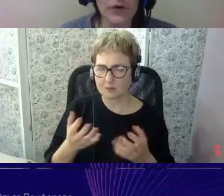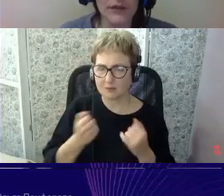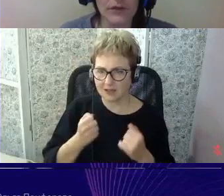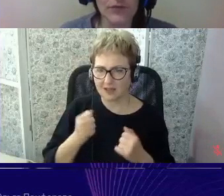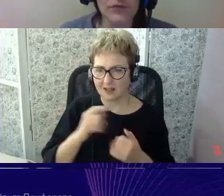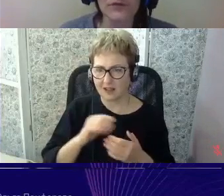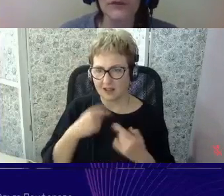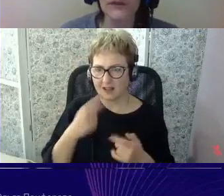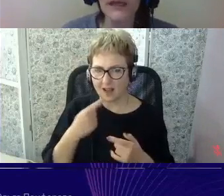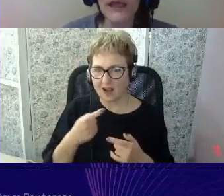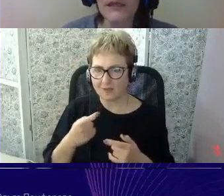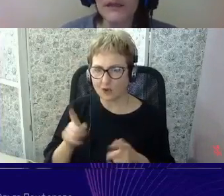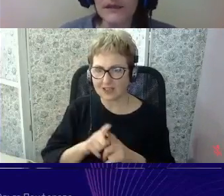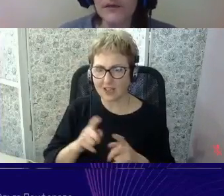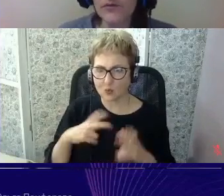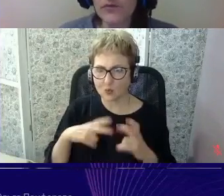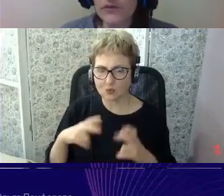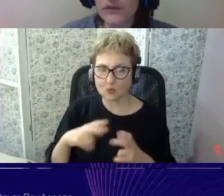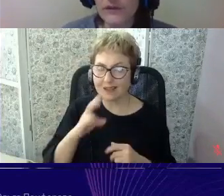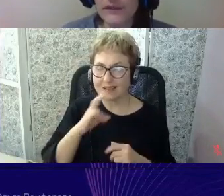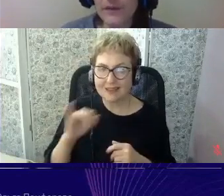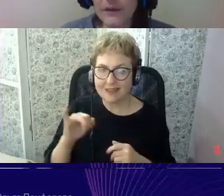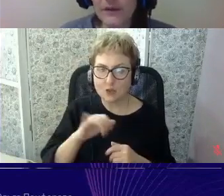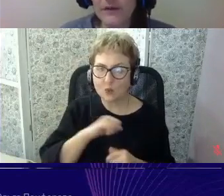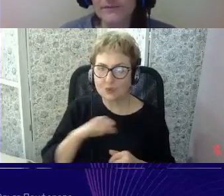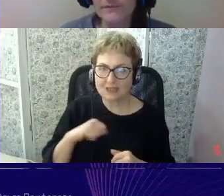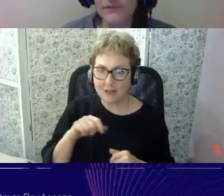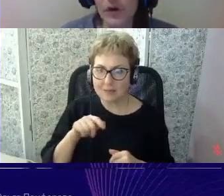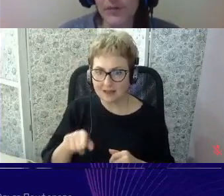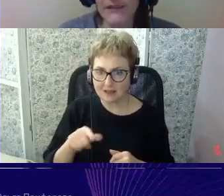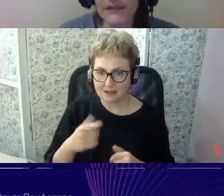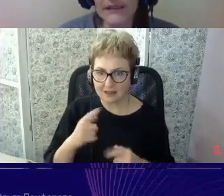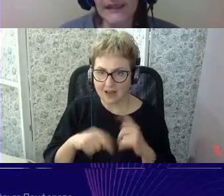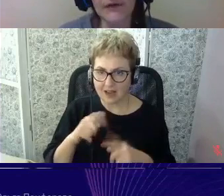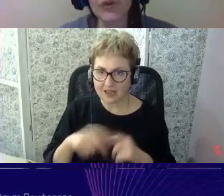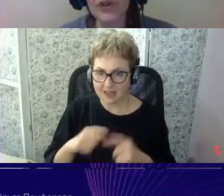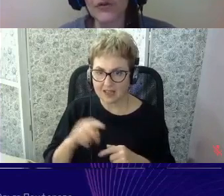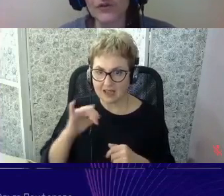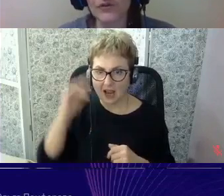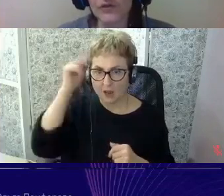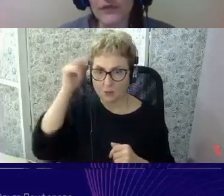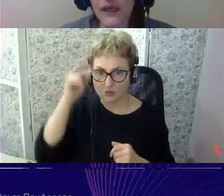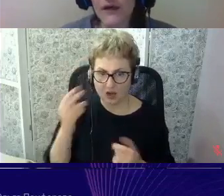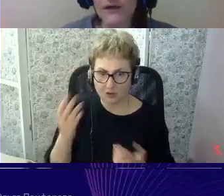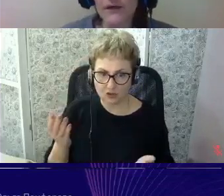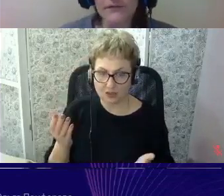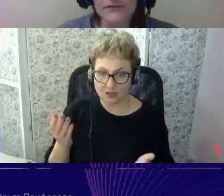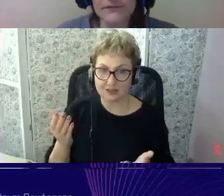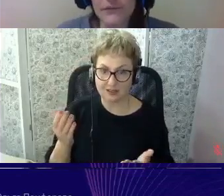с оговоркой такого студента, ни у самих родителей и обучающихся. То есть